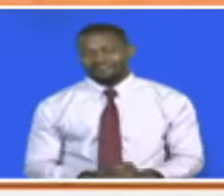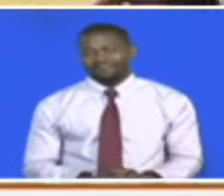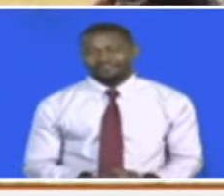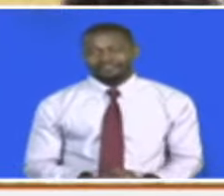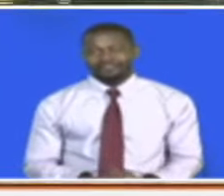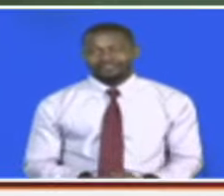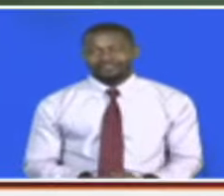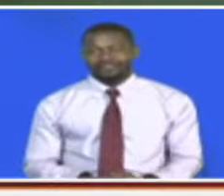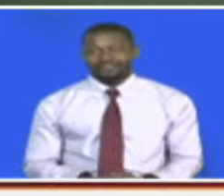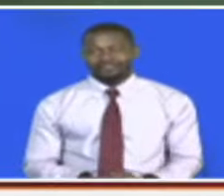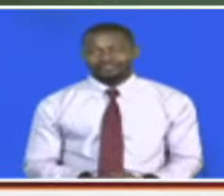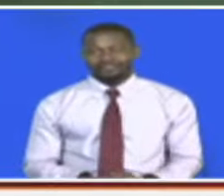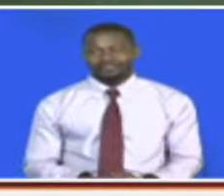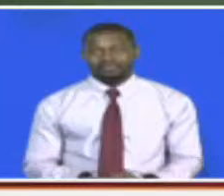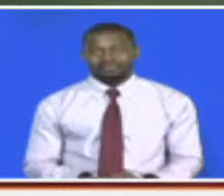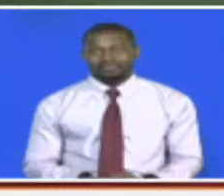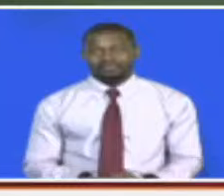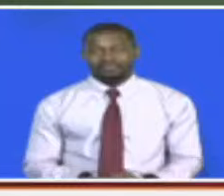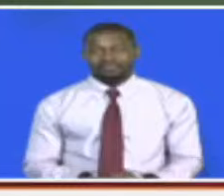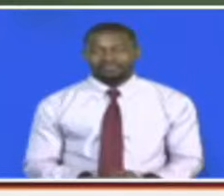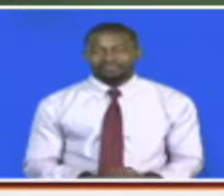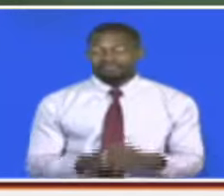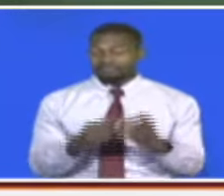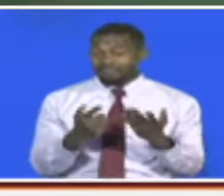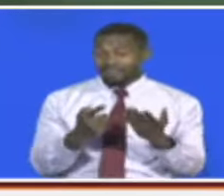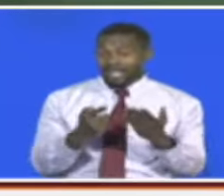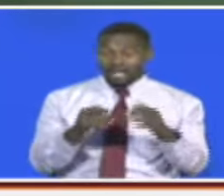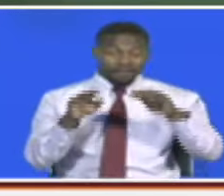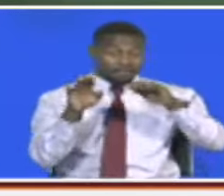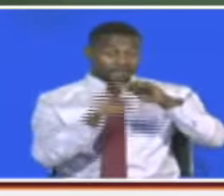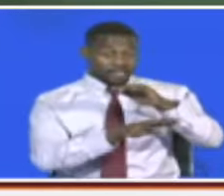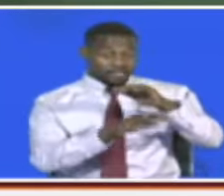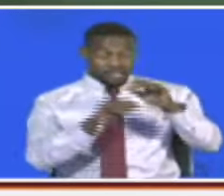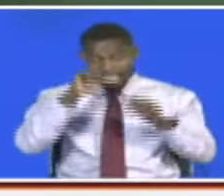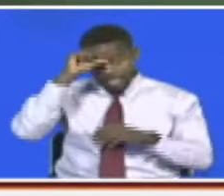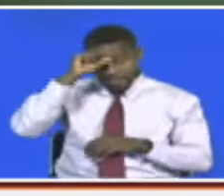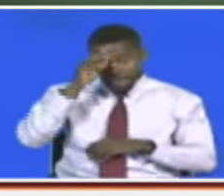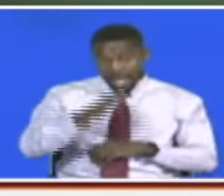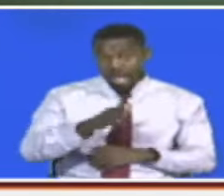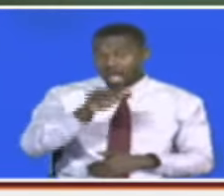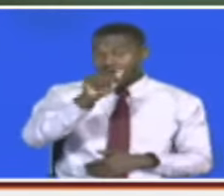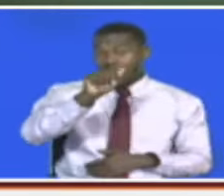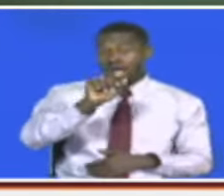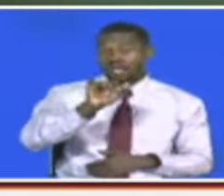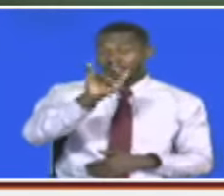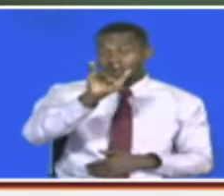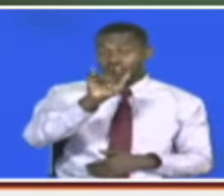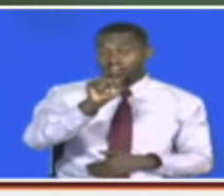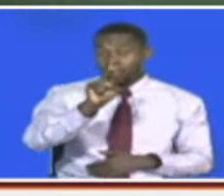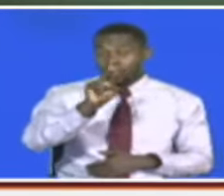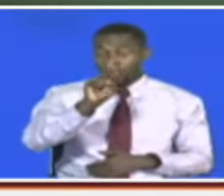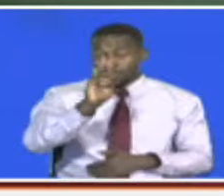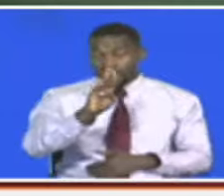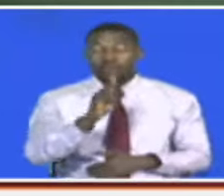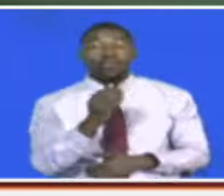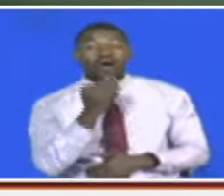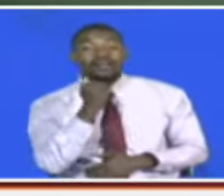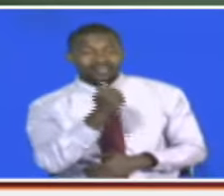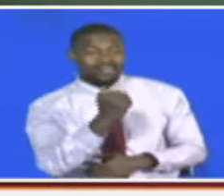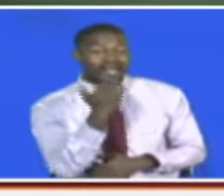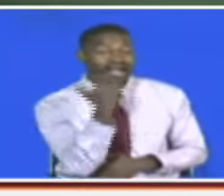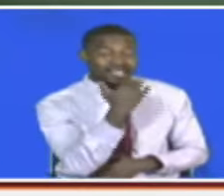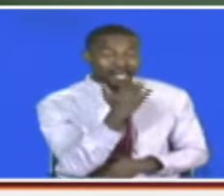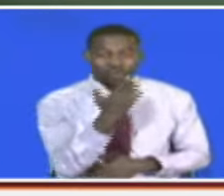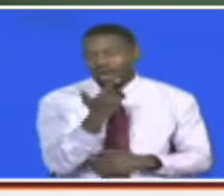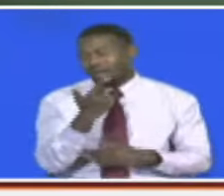Kwale. Tusalie kwenye sherehe hizi ambapo naibu gavana wa kaunti ya Kakamega Ayub Savula amemtaka aliyekuwa naibu wa rais Rigathi